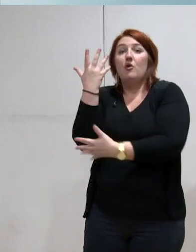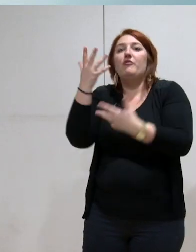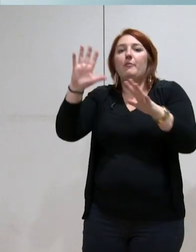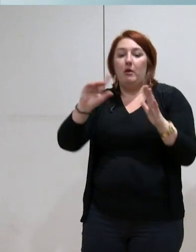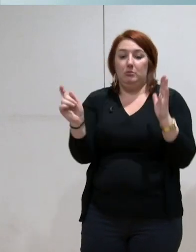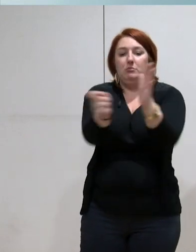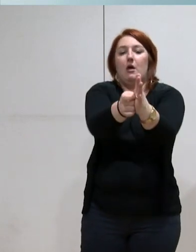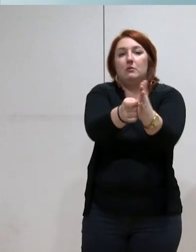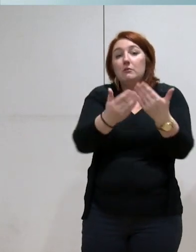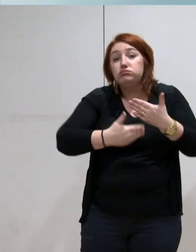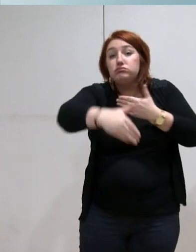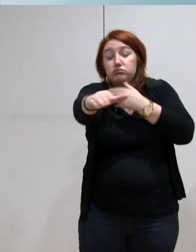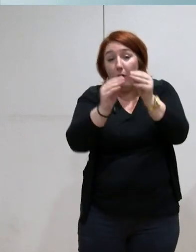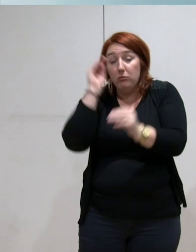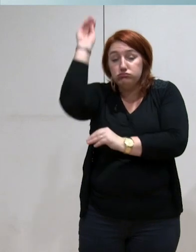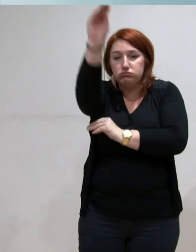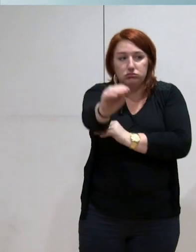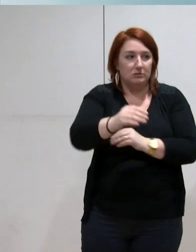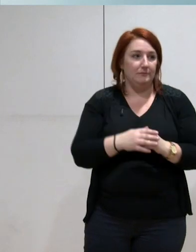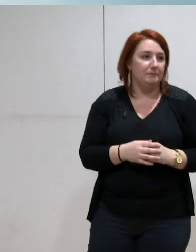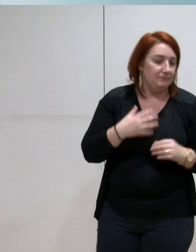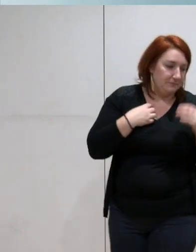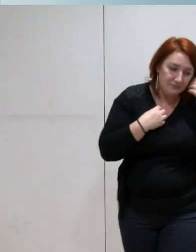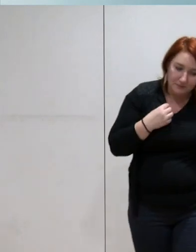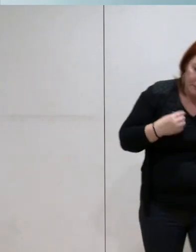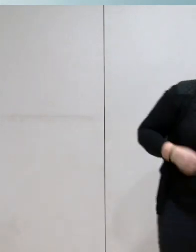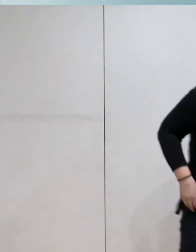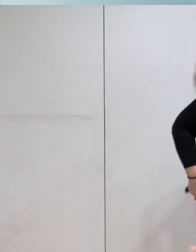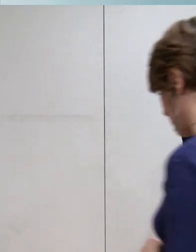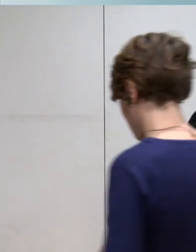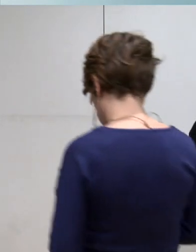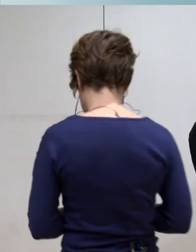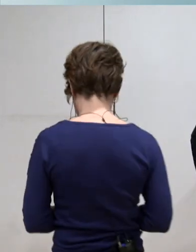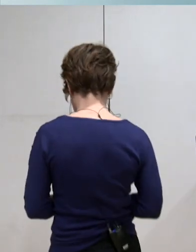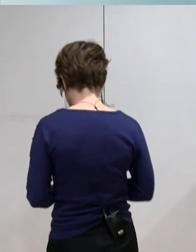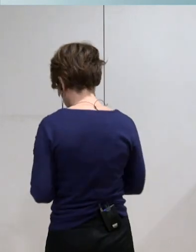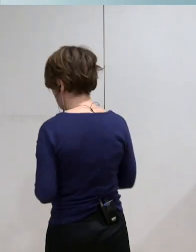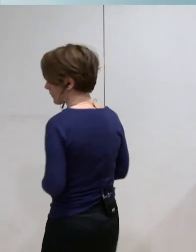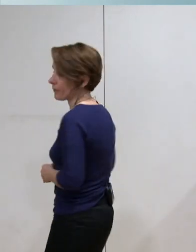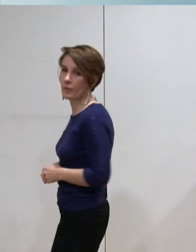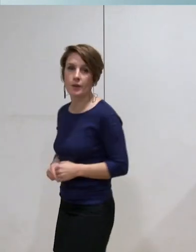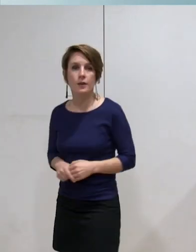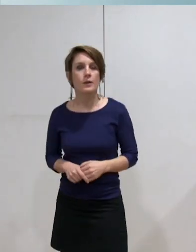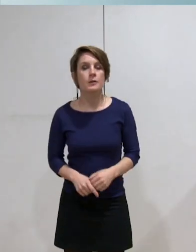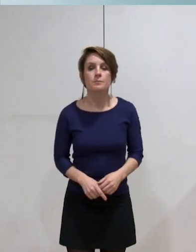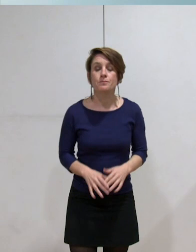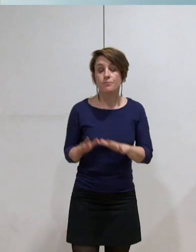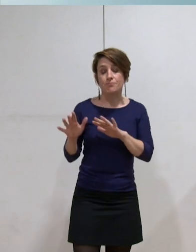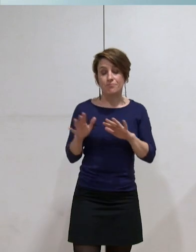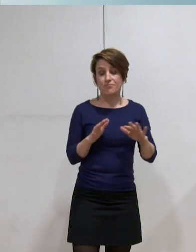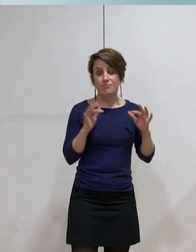allait aboutir beaucoup plus loin en terme de d'acquisition il faut rappeler